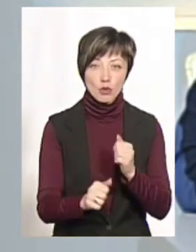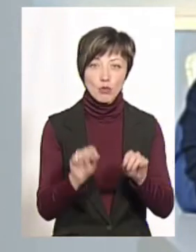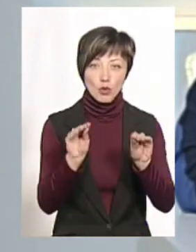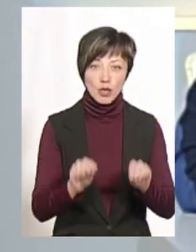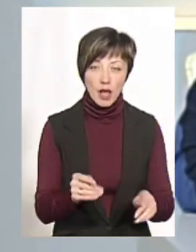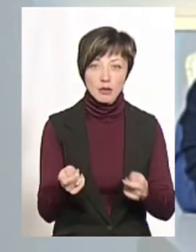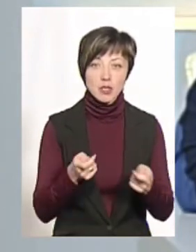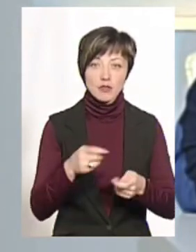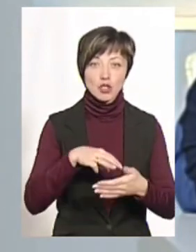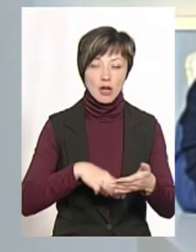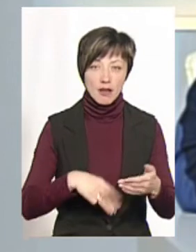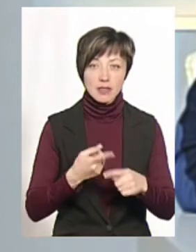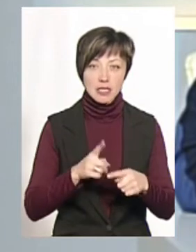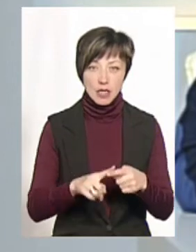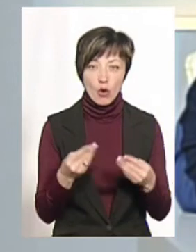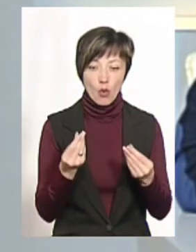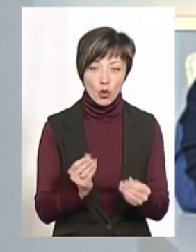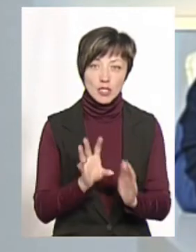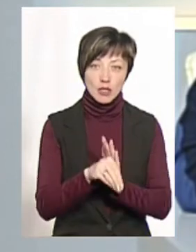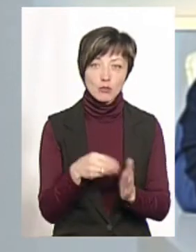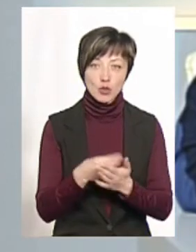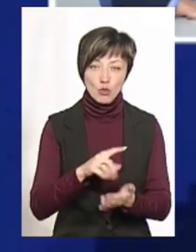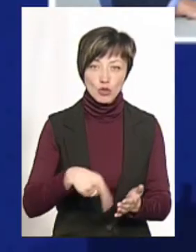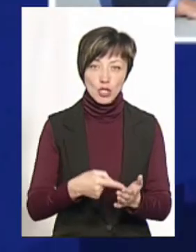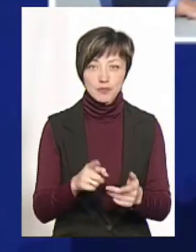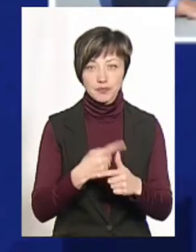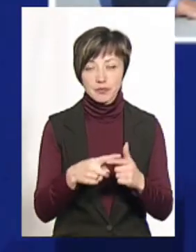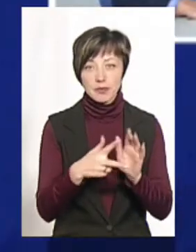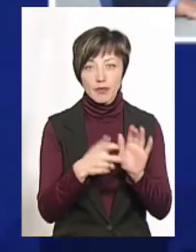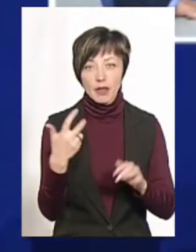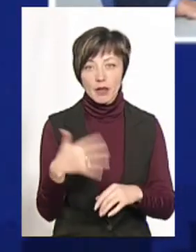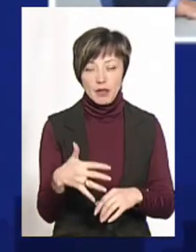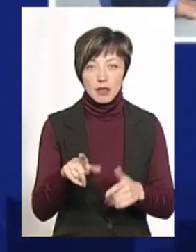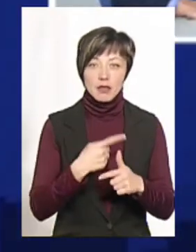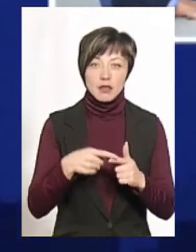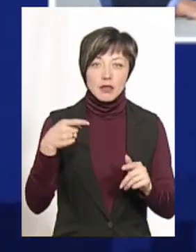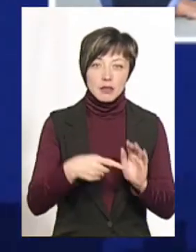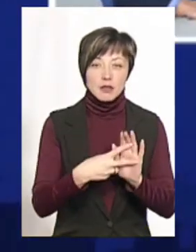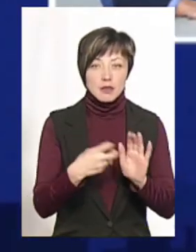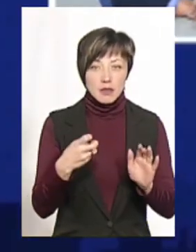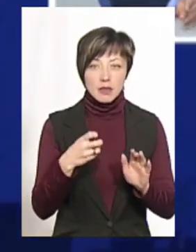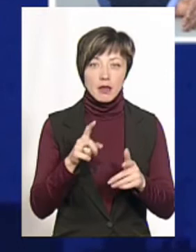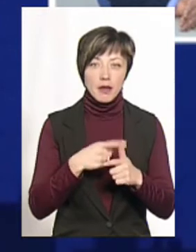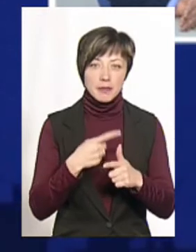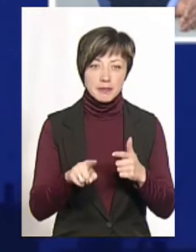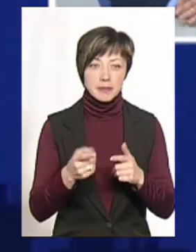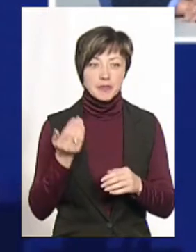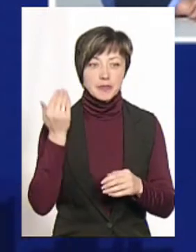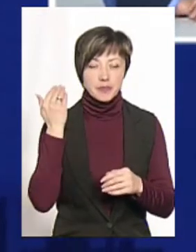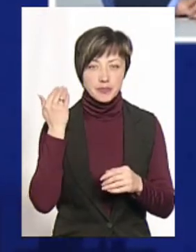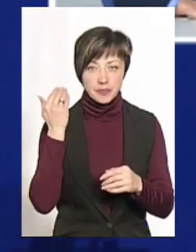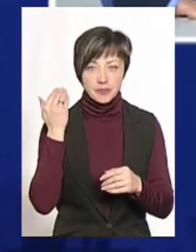протокол, кожен адміністративний штраф – це кошти до міського бюджету, або 850, або 1700, ну, або